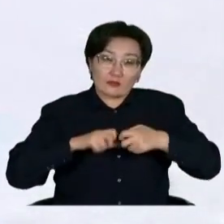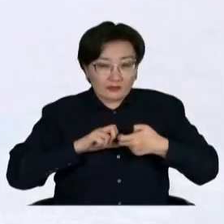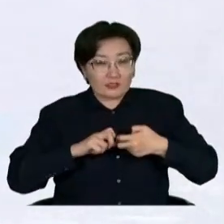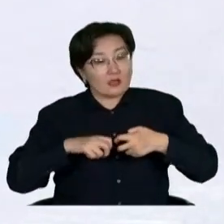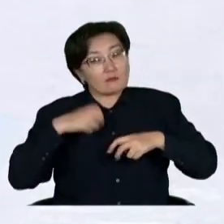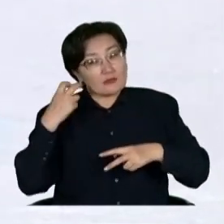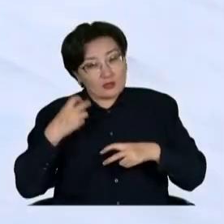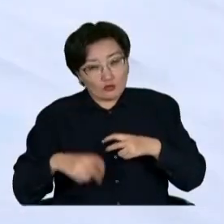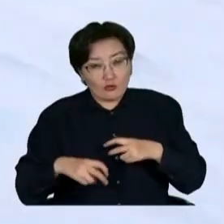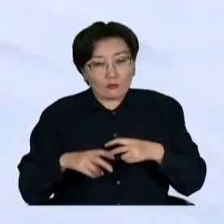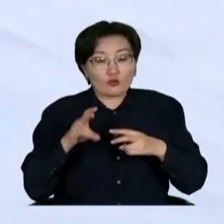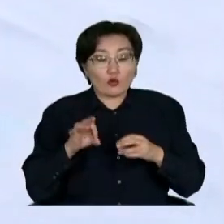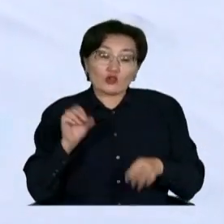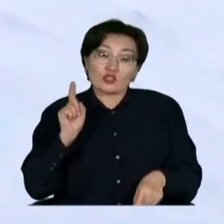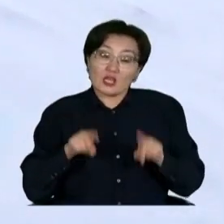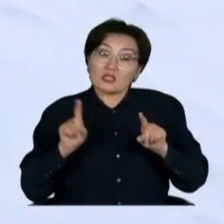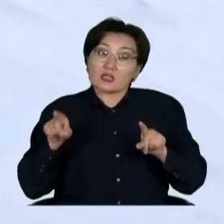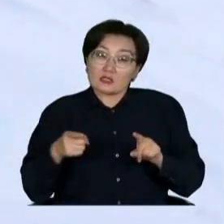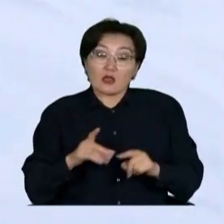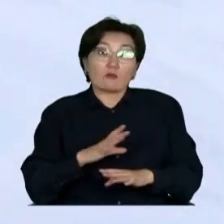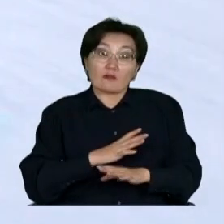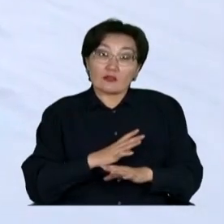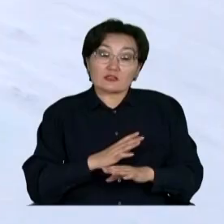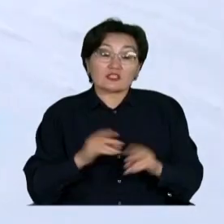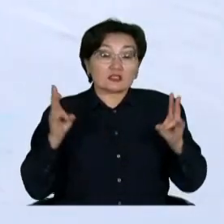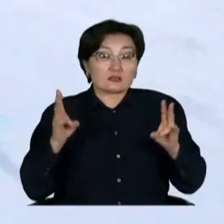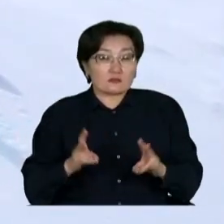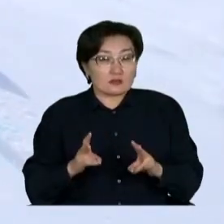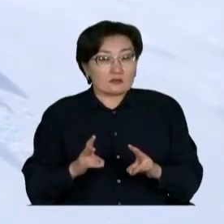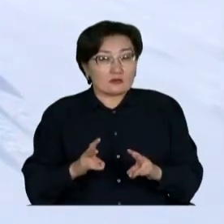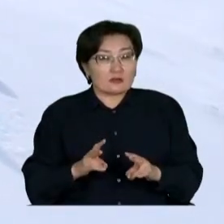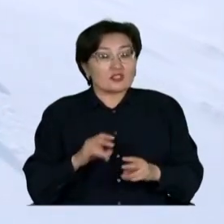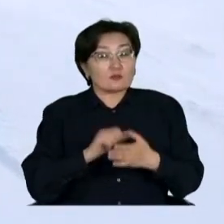И иногда даже бывают травмы, несовместимые с жизнью.